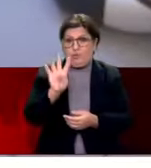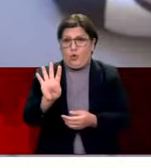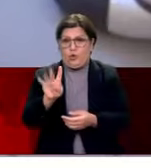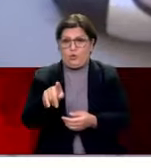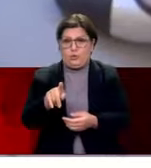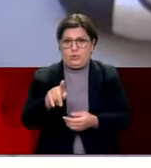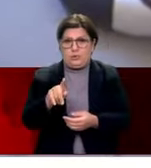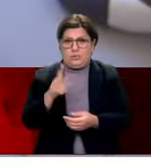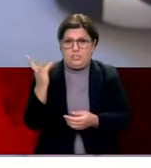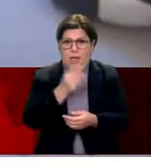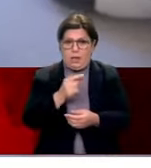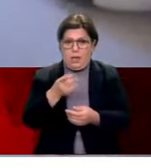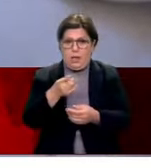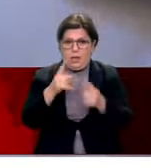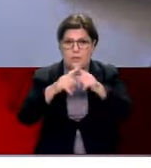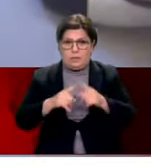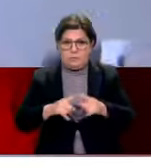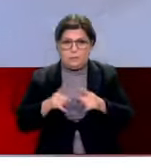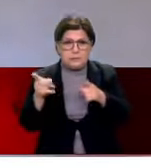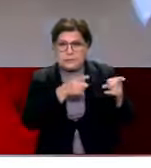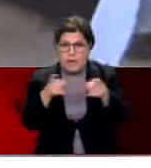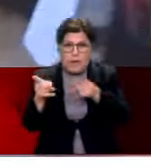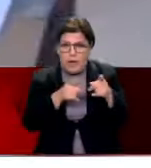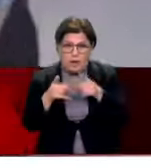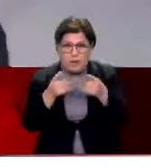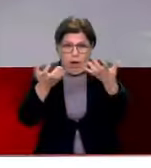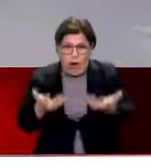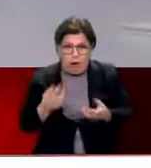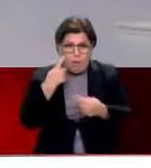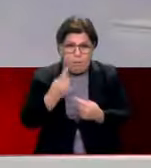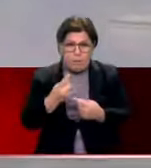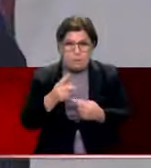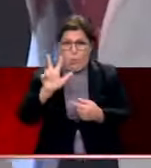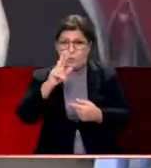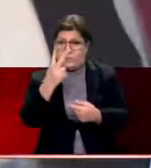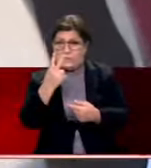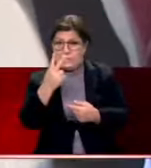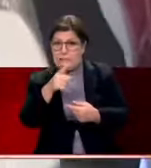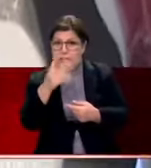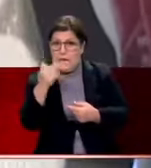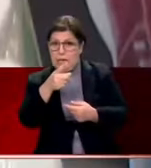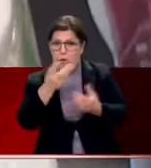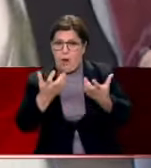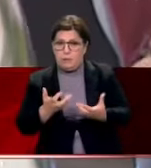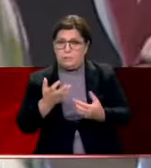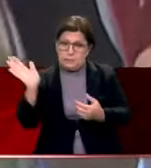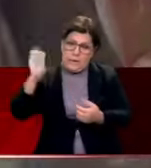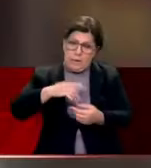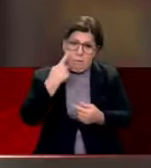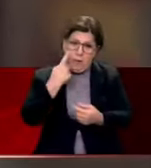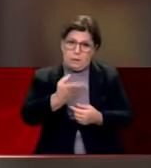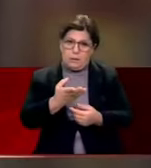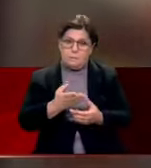24 taneden oluşuyor. Sizce bunlardan hangisi daha ağırdır? 32 tane olan daha ağır. Peki, gelin bakalım o